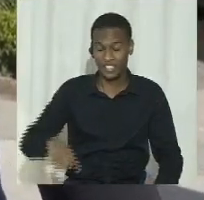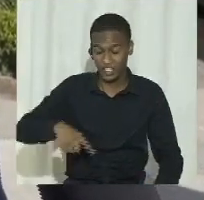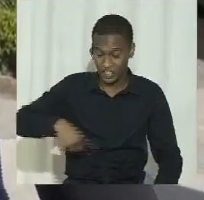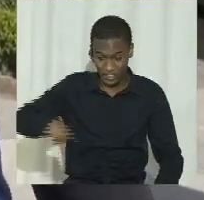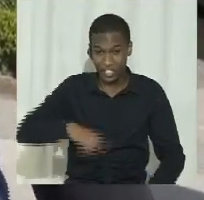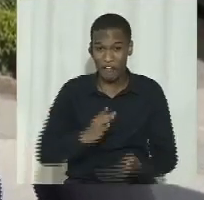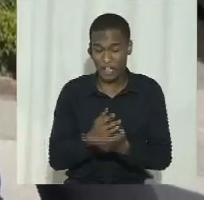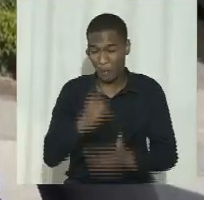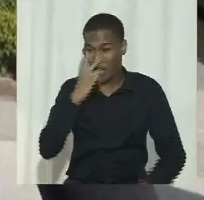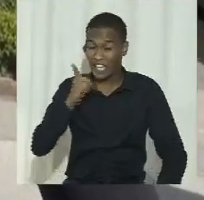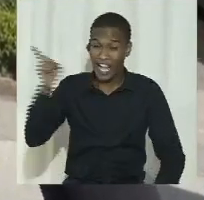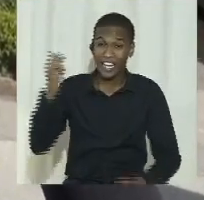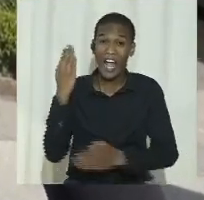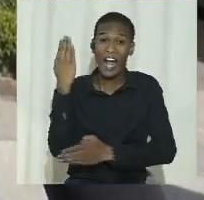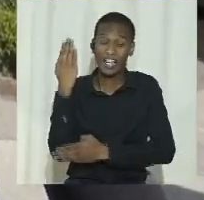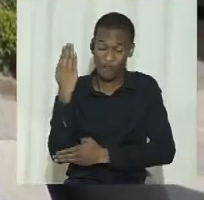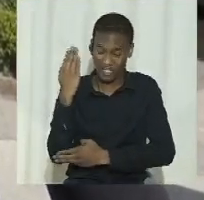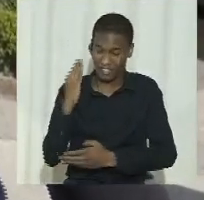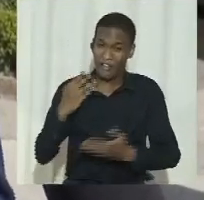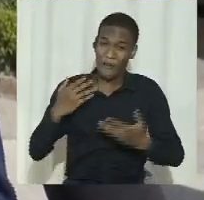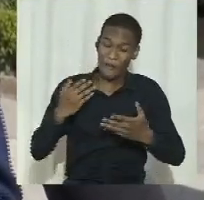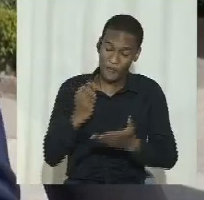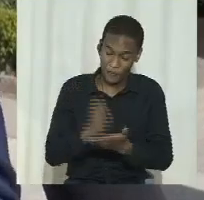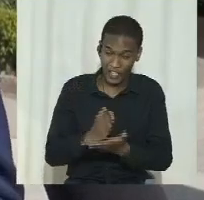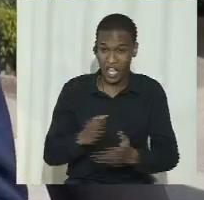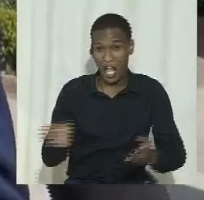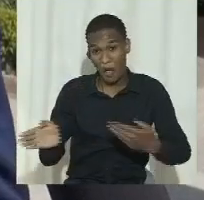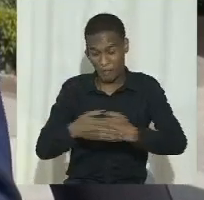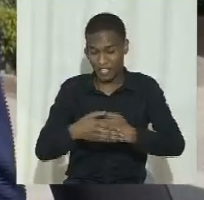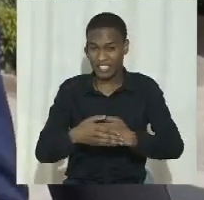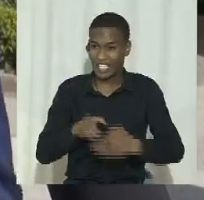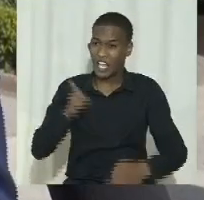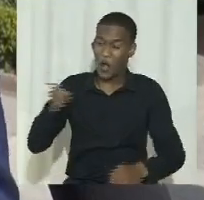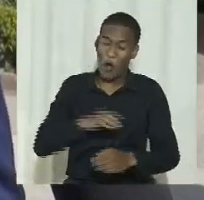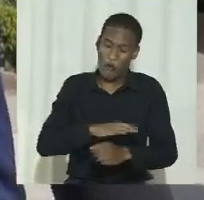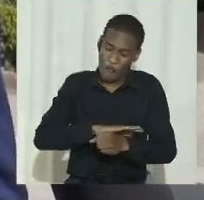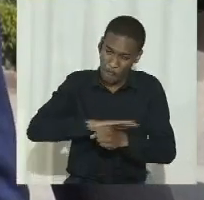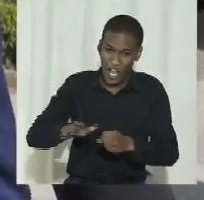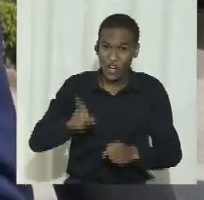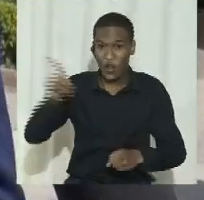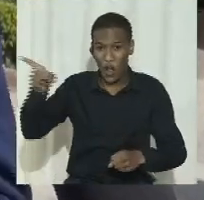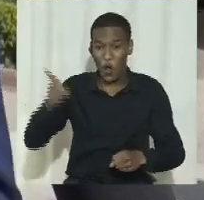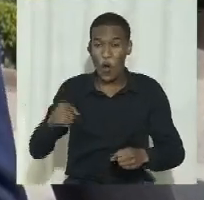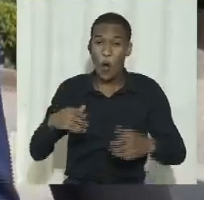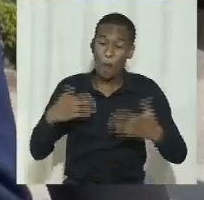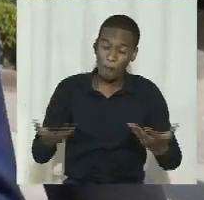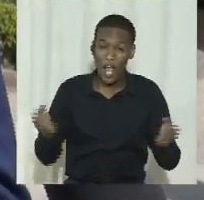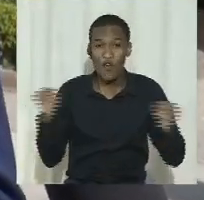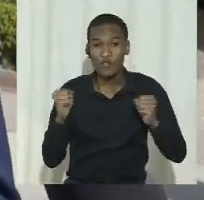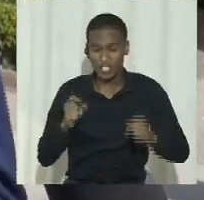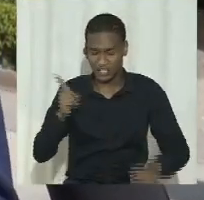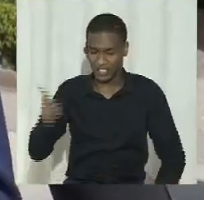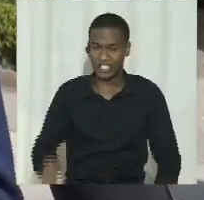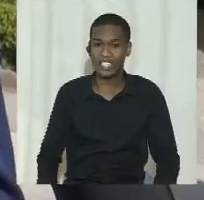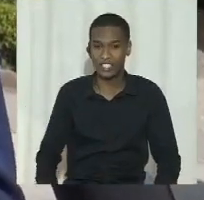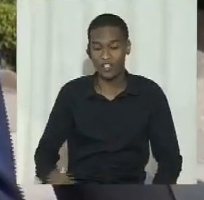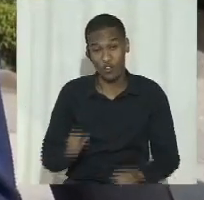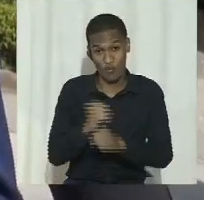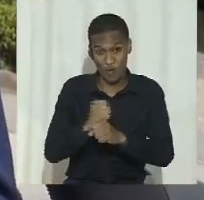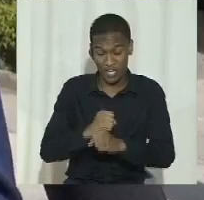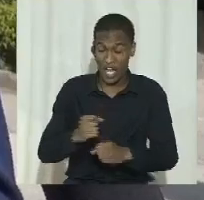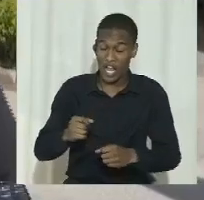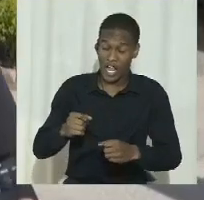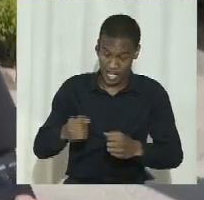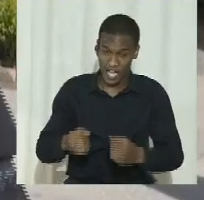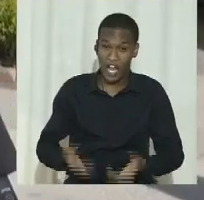Ravoahangy vendro varotra indray na be orina ka amin'ny andro andro zany a dia tsy hisy tsony zay fa zay mpivarotra tokony hivarotra eny ihany no